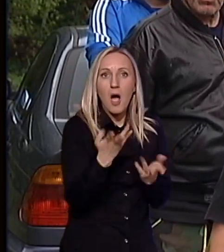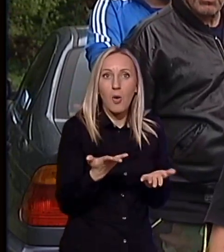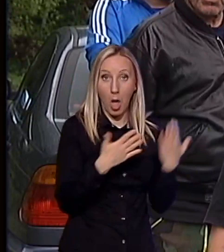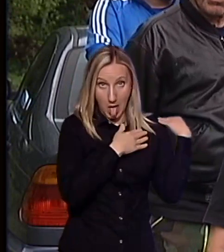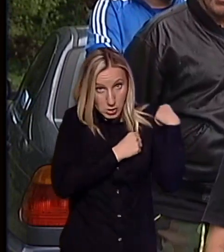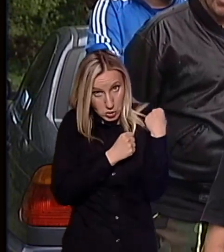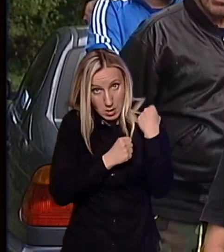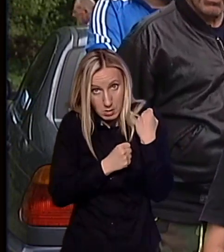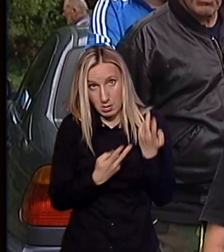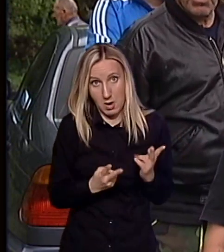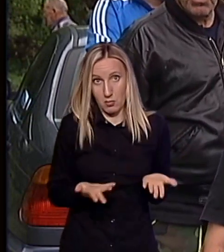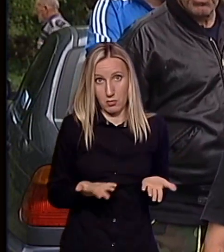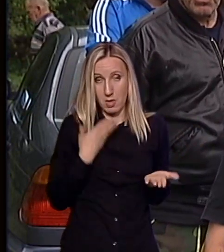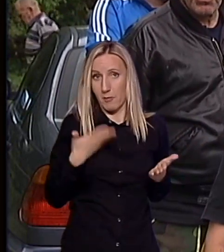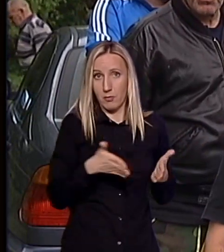leđa.